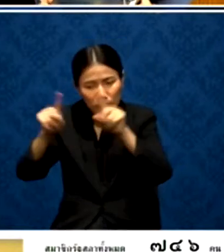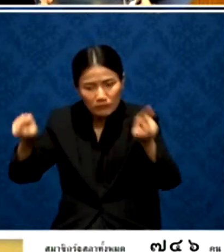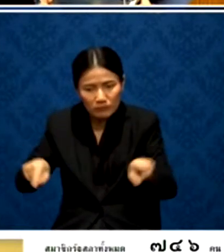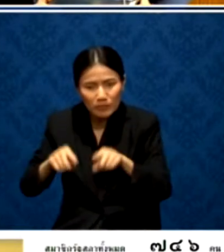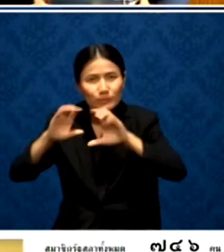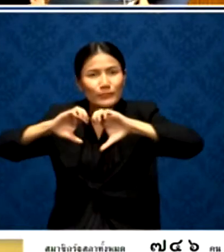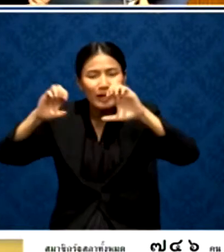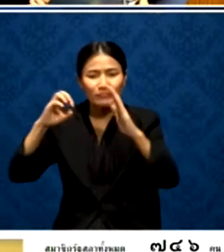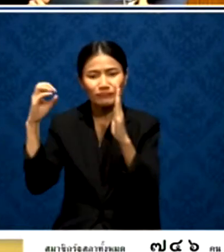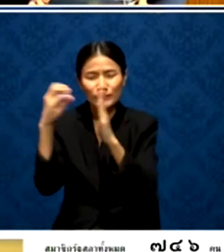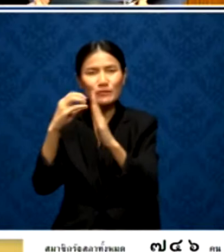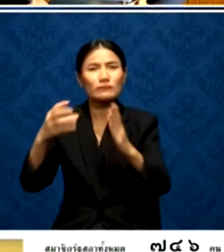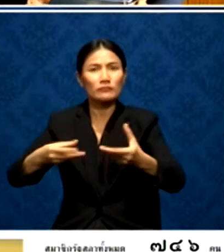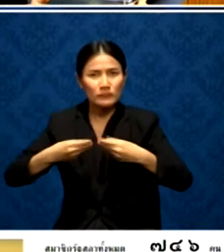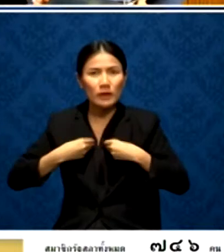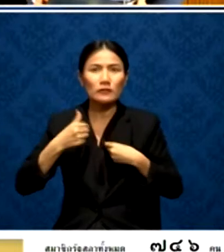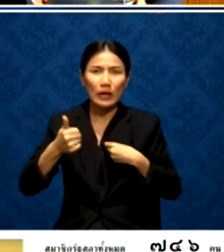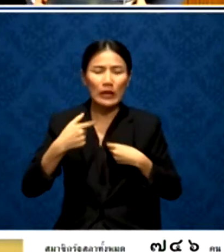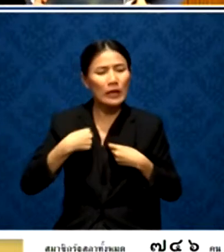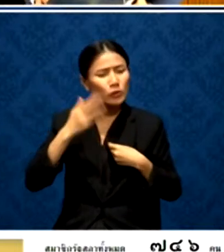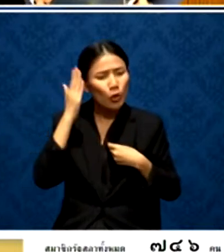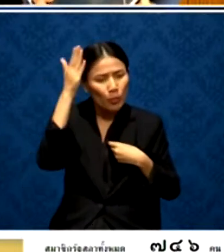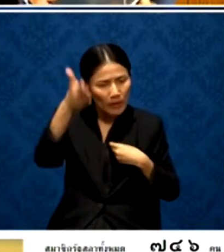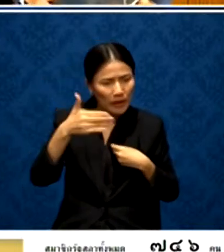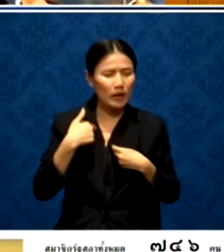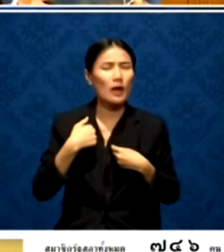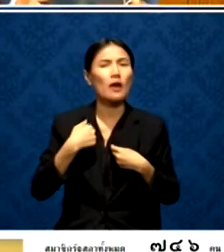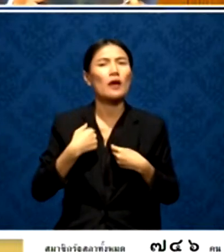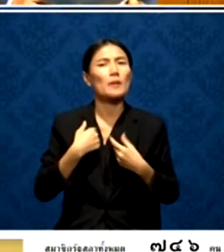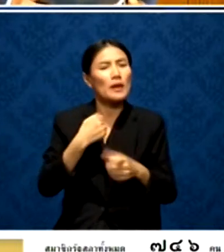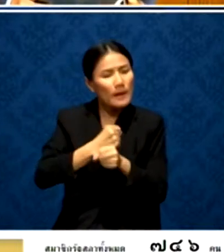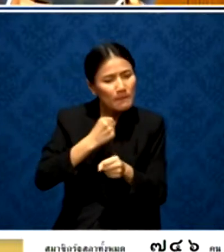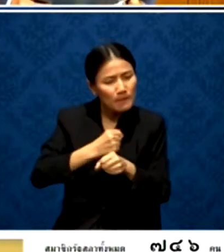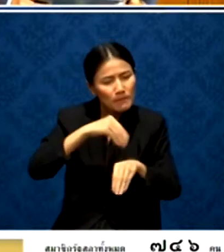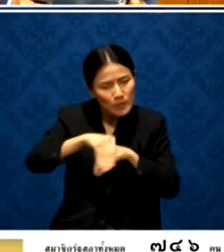ำมาพัฒนาที่ดินเพื่อสร้างคุณภาพชีวิตที่ดีขึ้นในระยะยาว